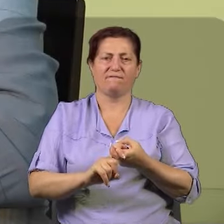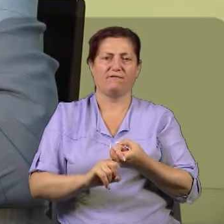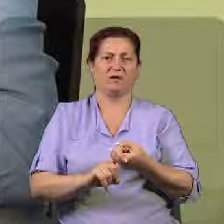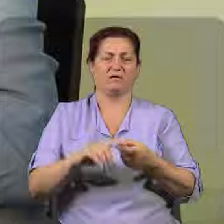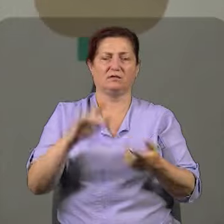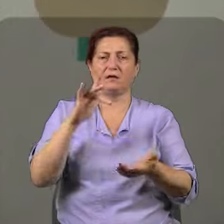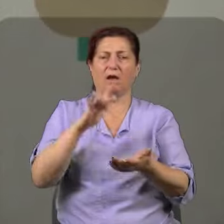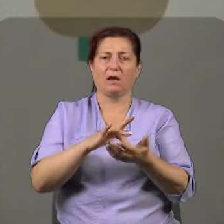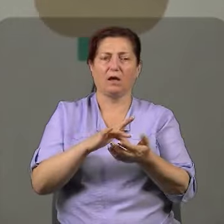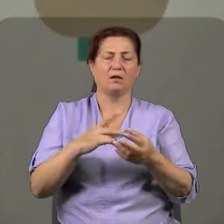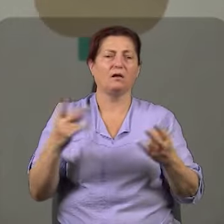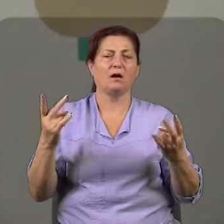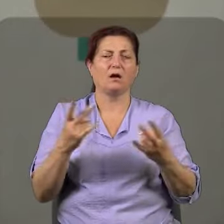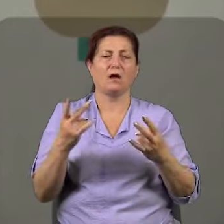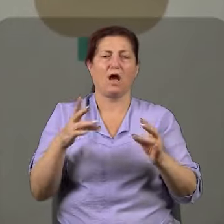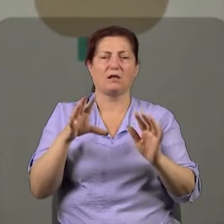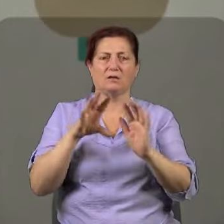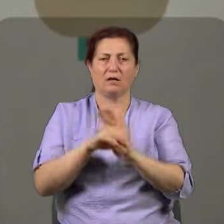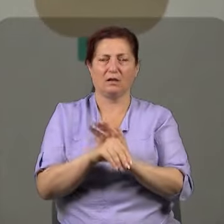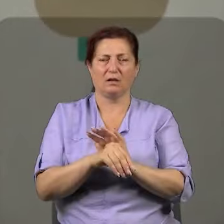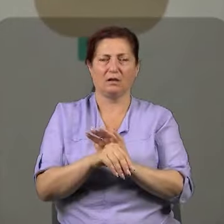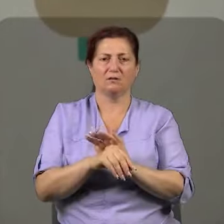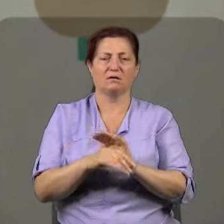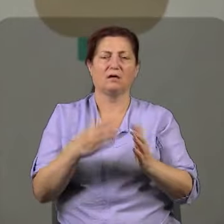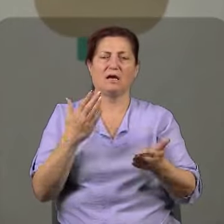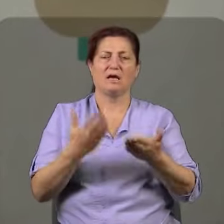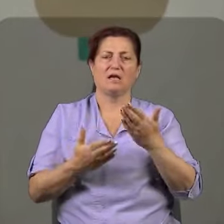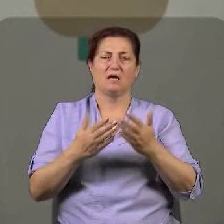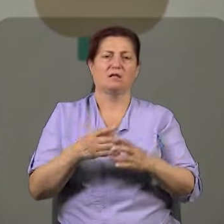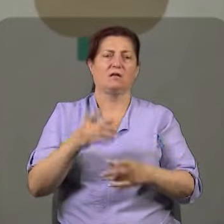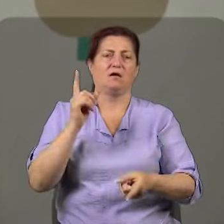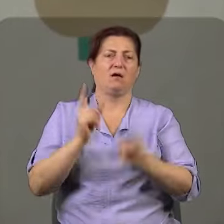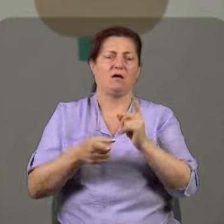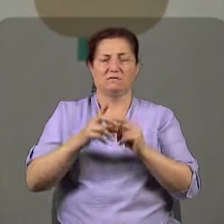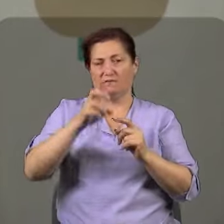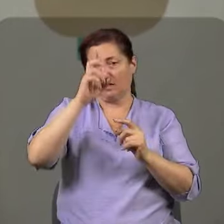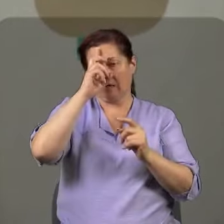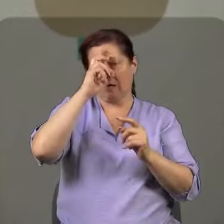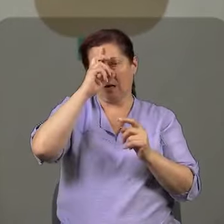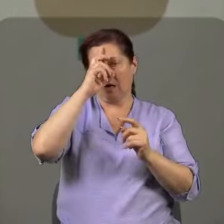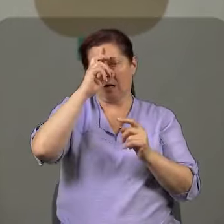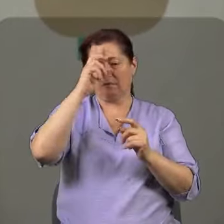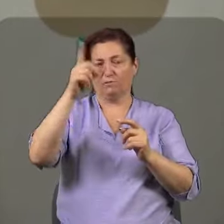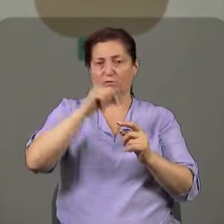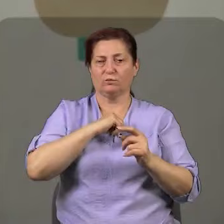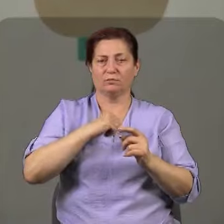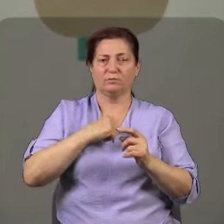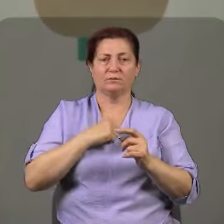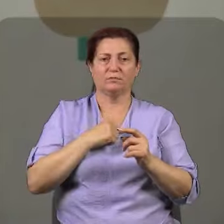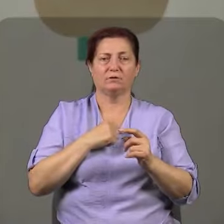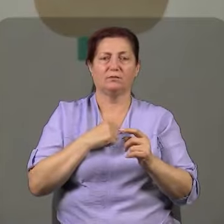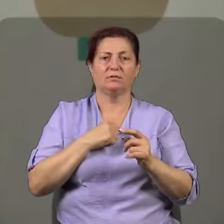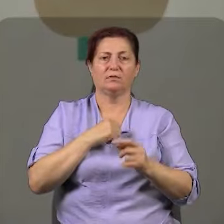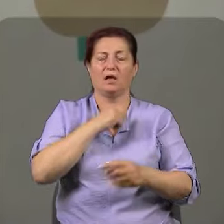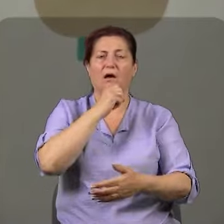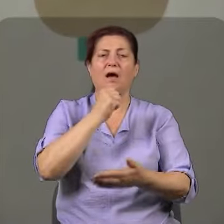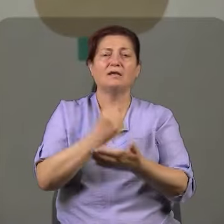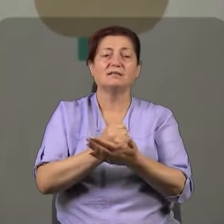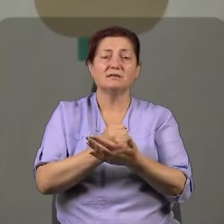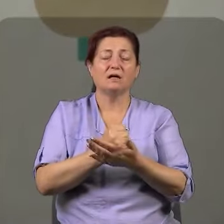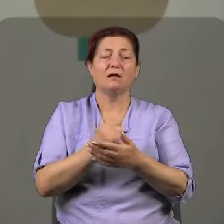հետ, եւ թե հաստատվեց, դա գնա ոնց որ կառավարություն հաստատվի եւ իրականացվի, հա, հիմա